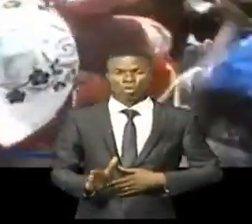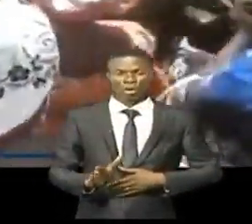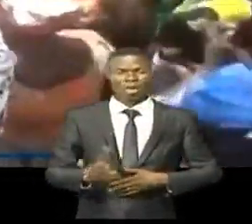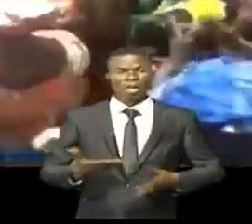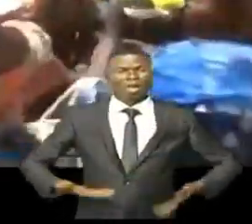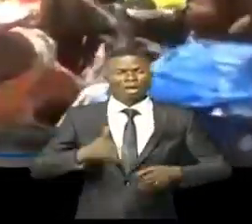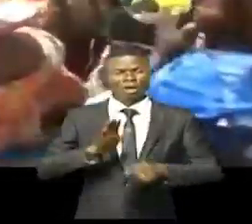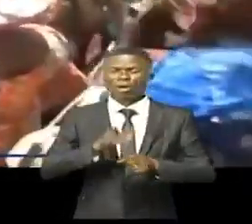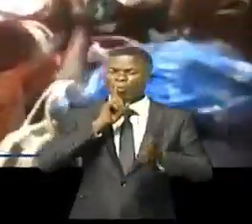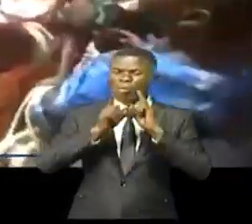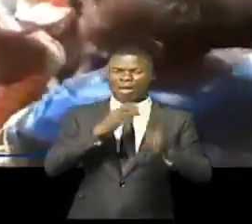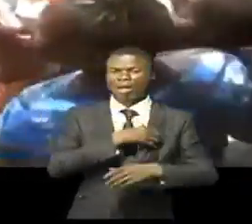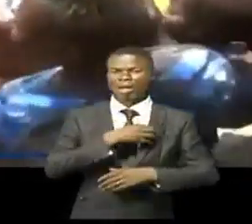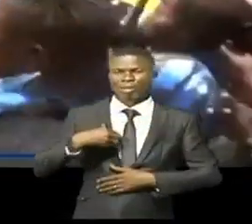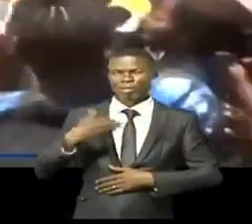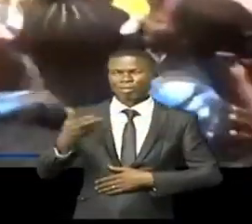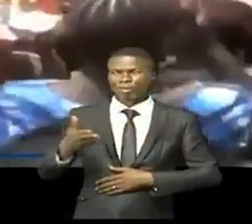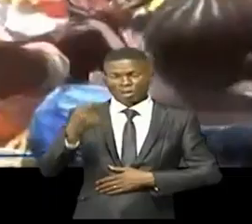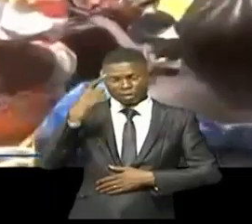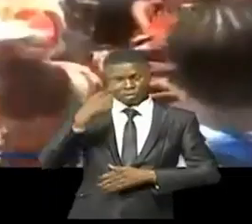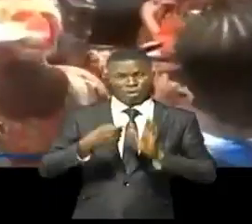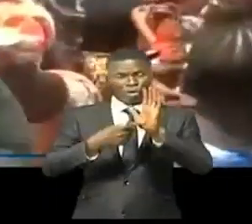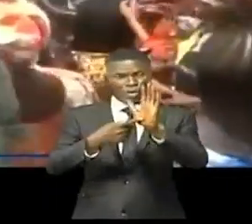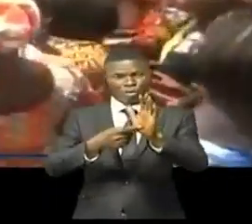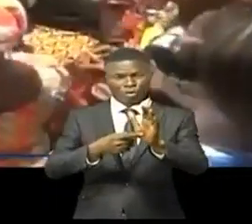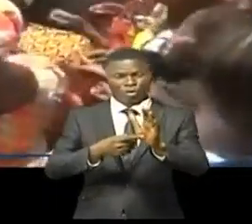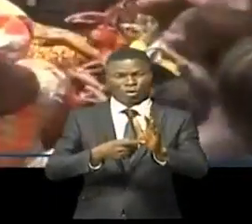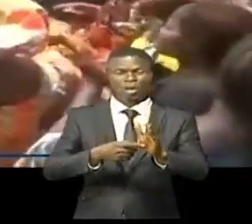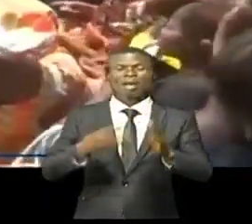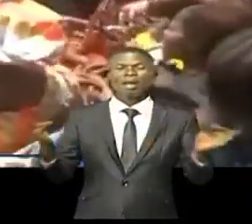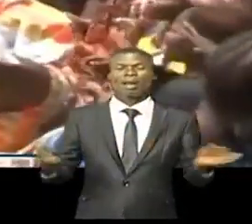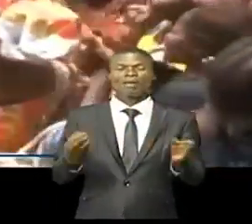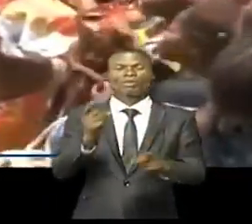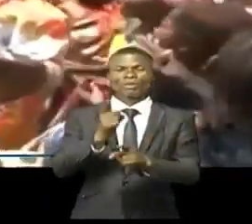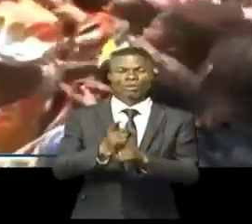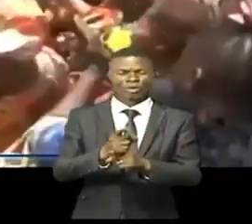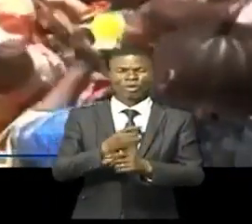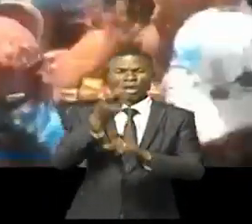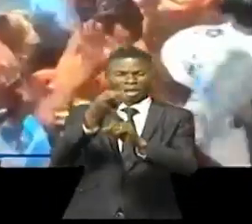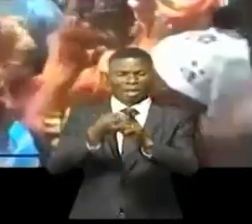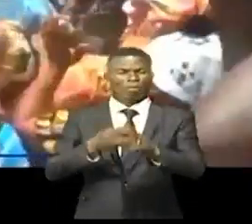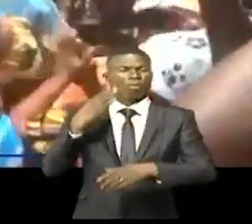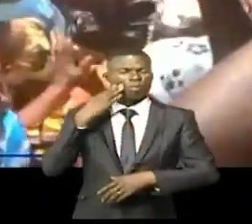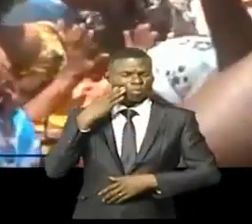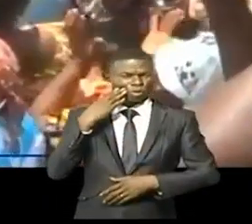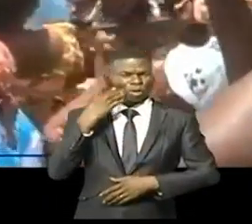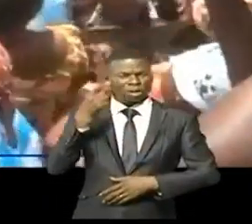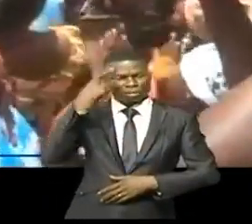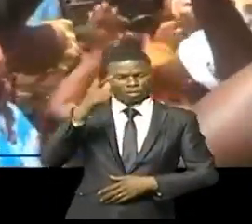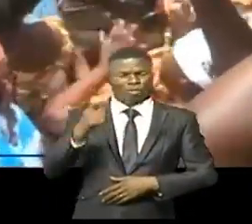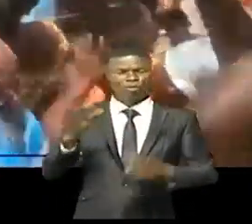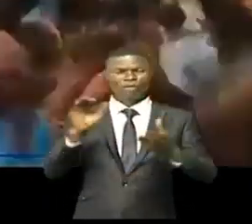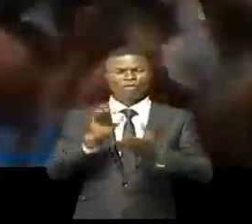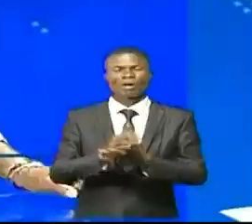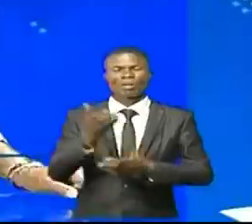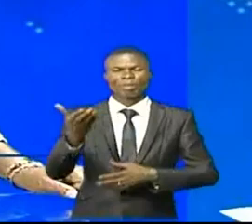plaisir avec ses mamans, une manière pour lui de donner le ton festif pour tous ces mois de mars dédiés à la